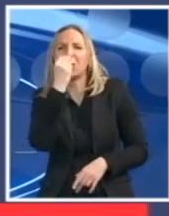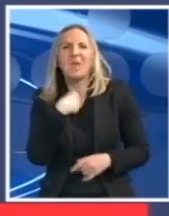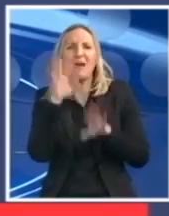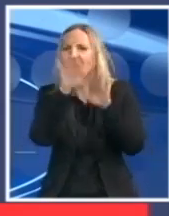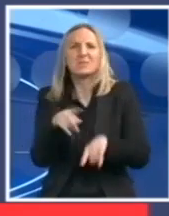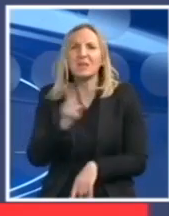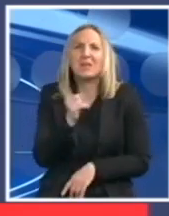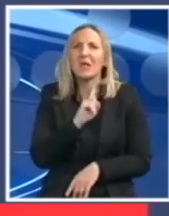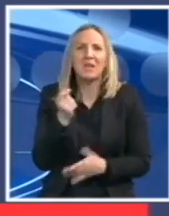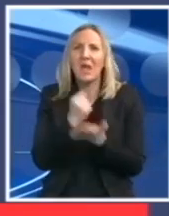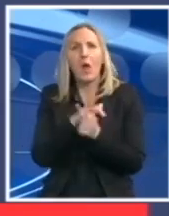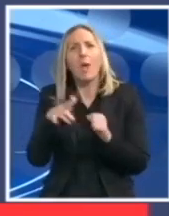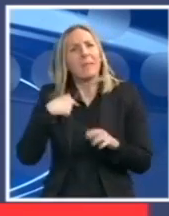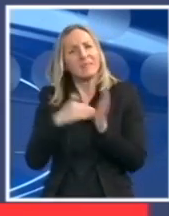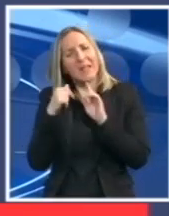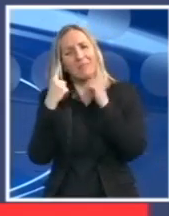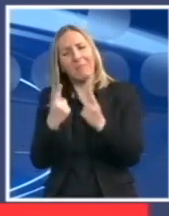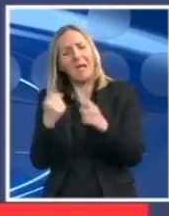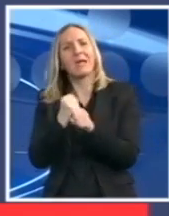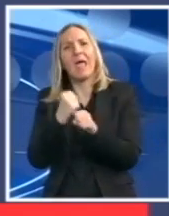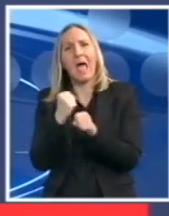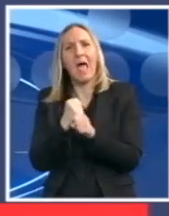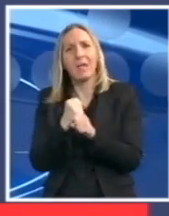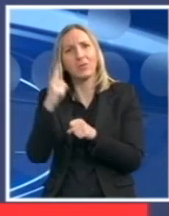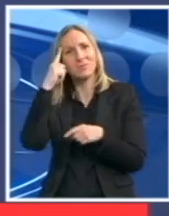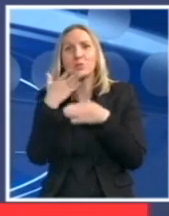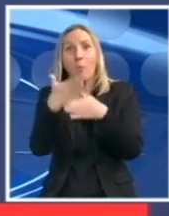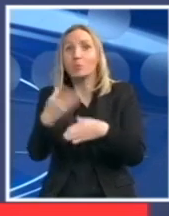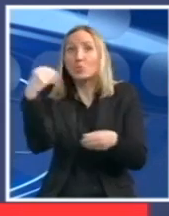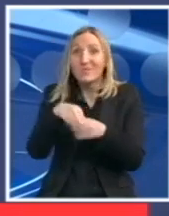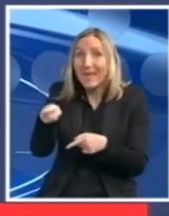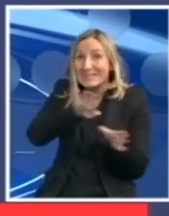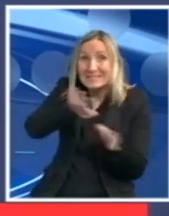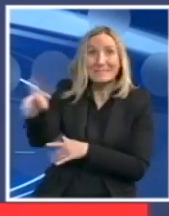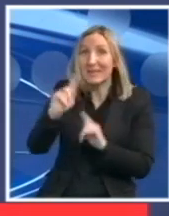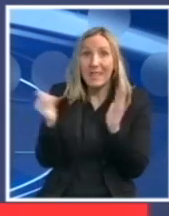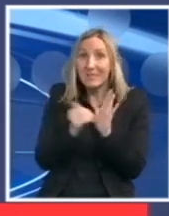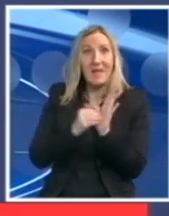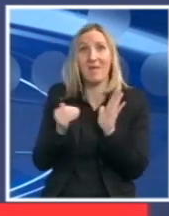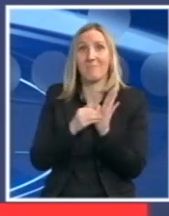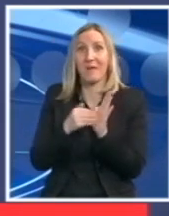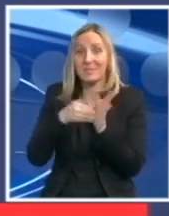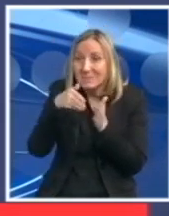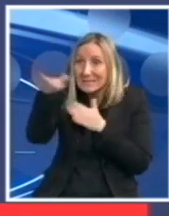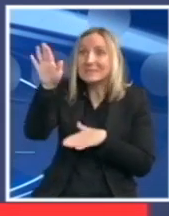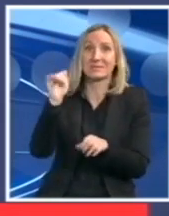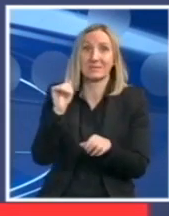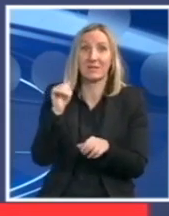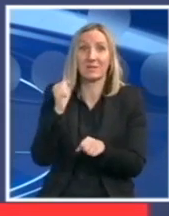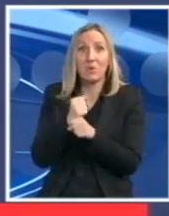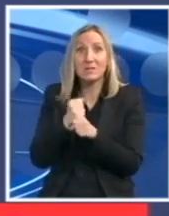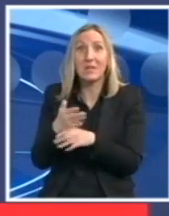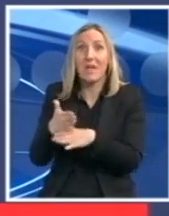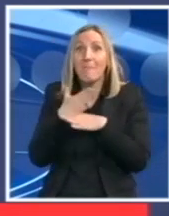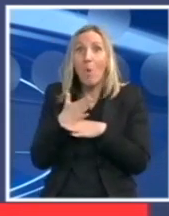misleći da je korisno da i dalje rade u smislu pomoći. Takvi treba da se udalje s posla i da pomognu